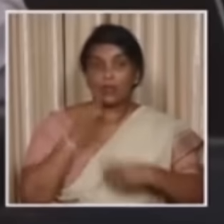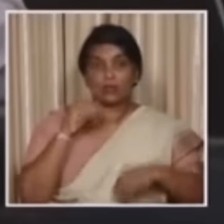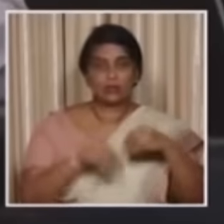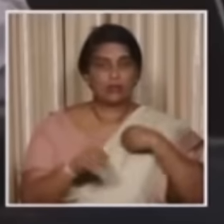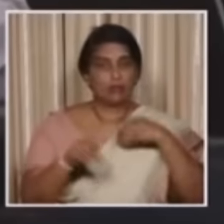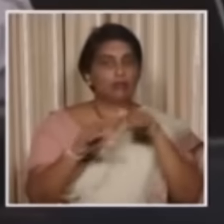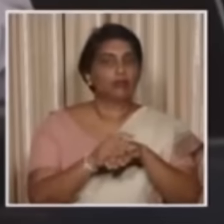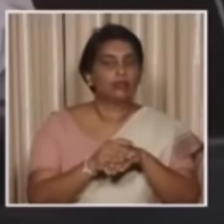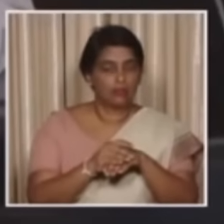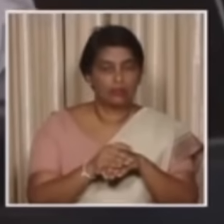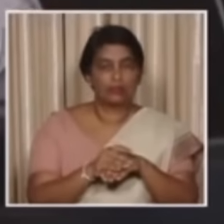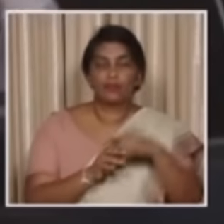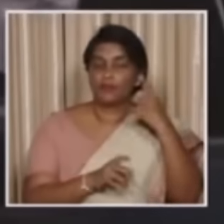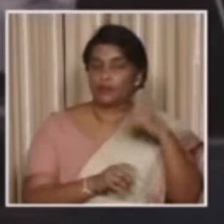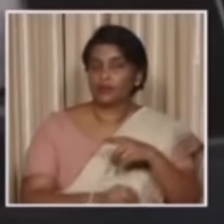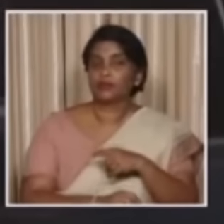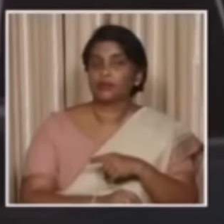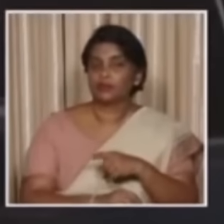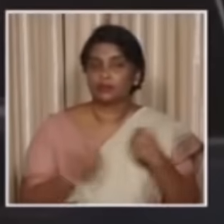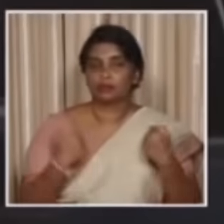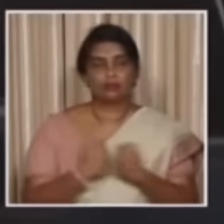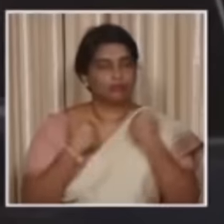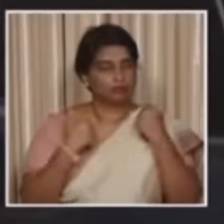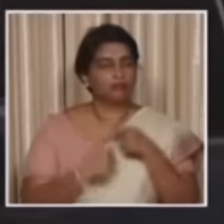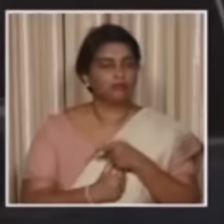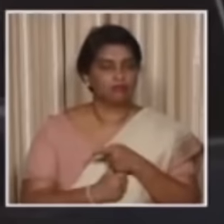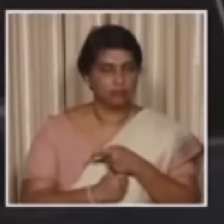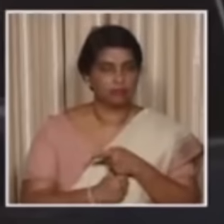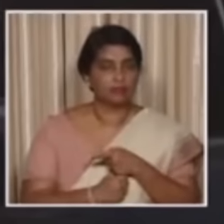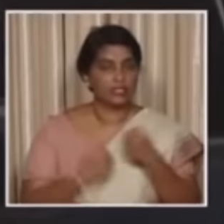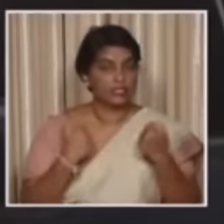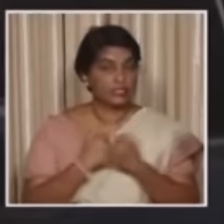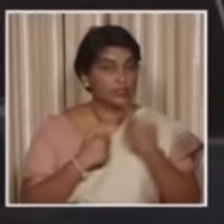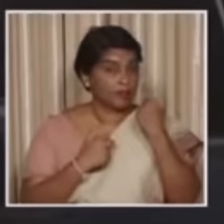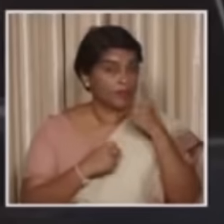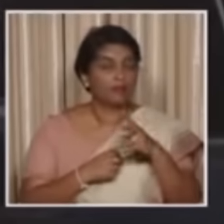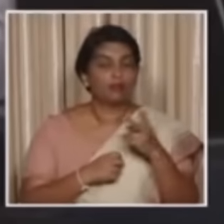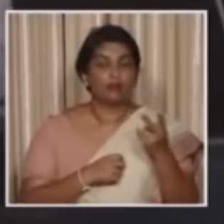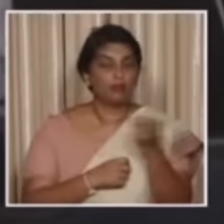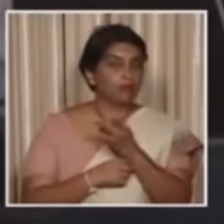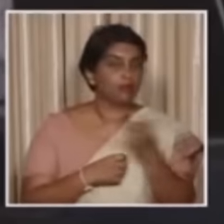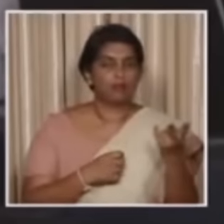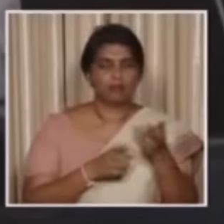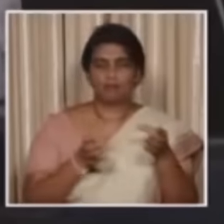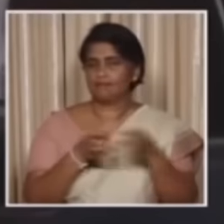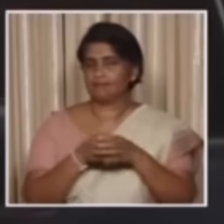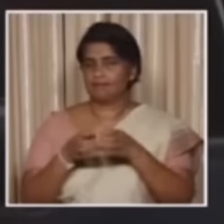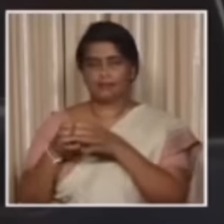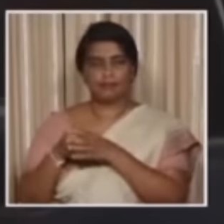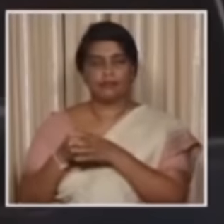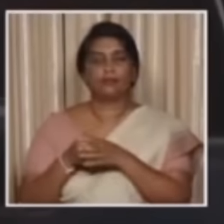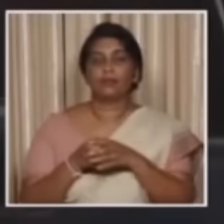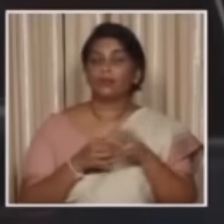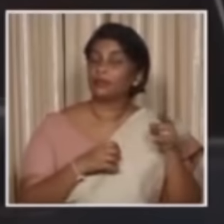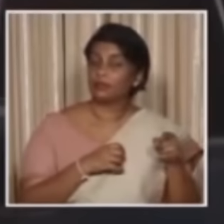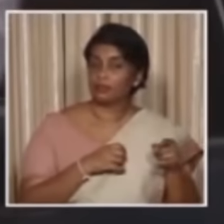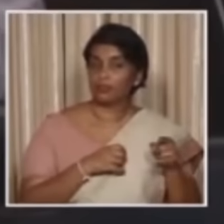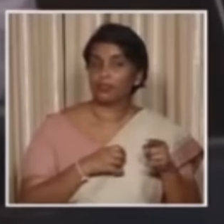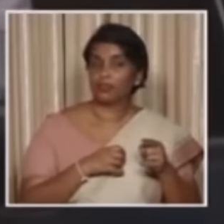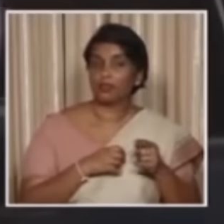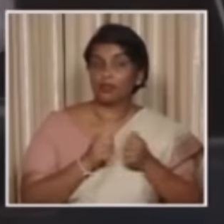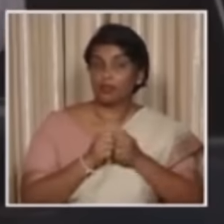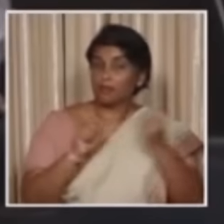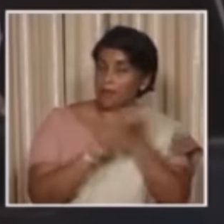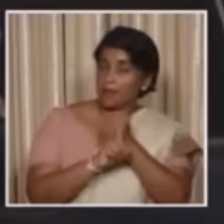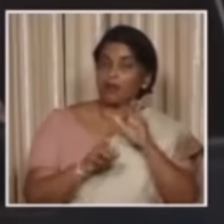කෙනෙක්. ඒ නිසාම මෙතන ගැටුමක් තියෙනවා. ඒ ගැටුම නිසාම දෙපා පාර්ශ්ව දෙකක් ඇති වෙලා තියෙනවා. ඒ නිසා ඔබතුමා ෆයිට් කරපේක